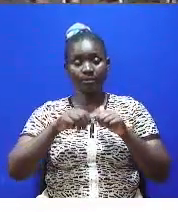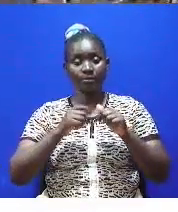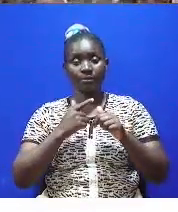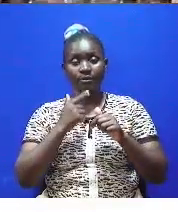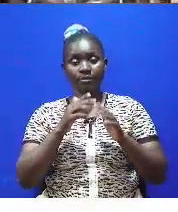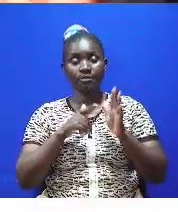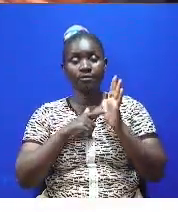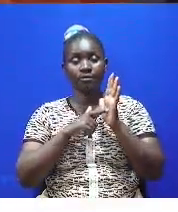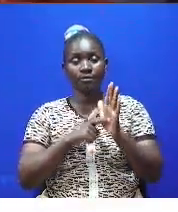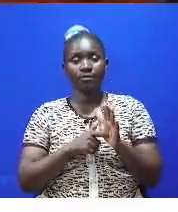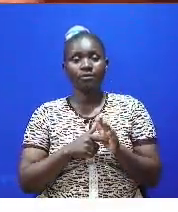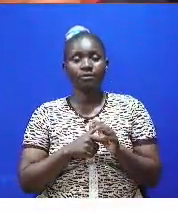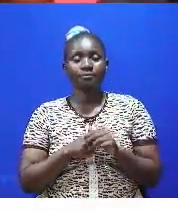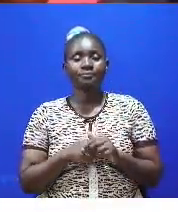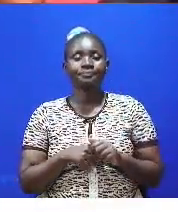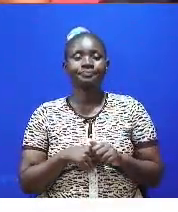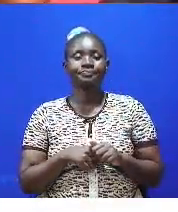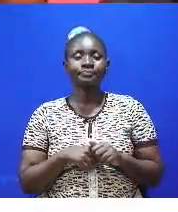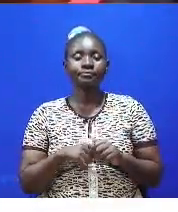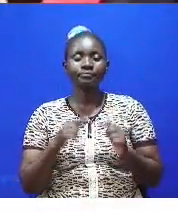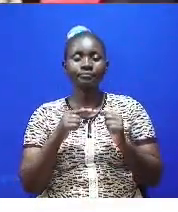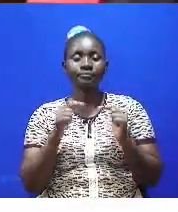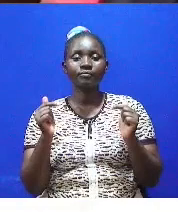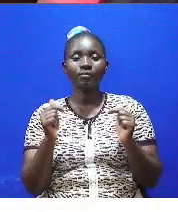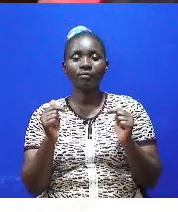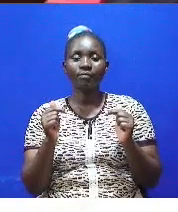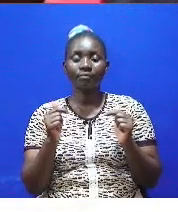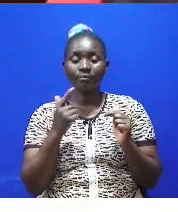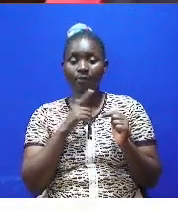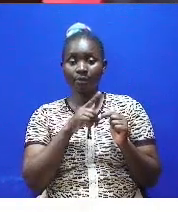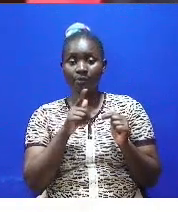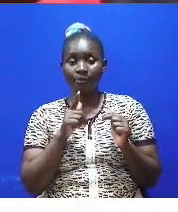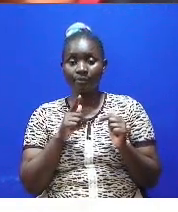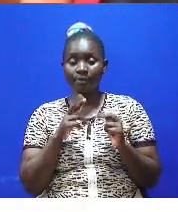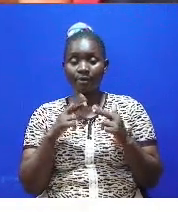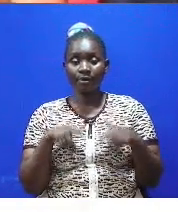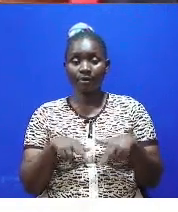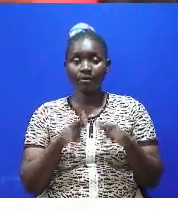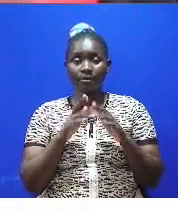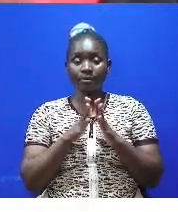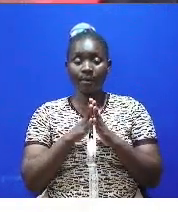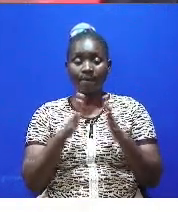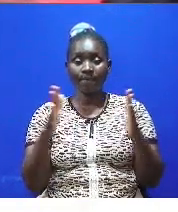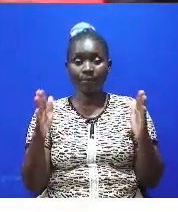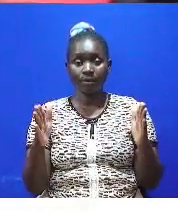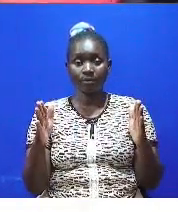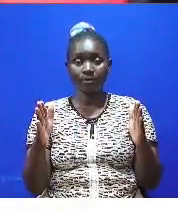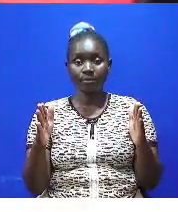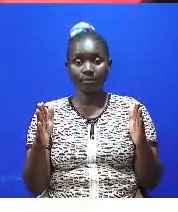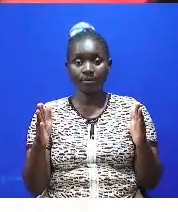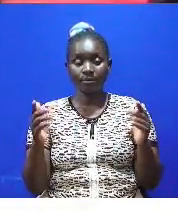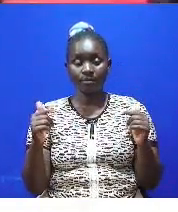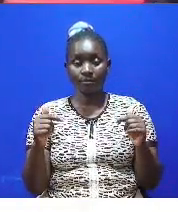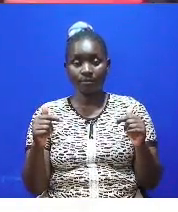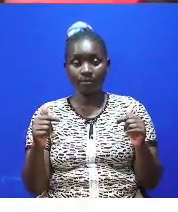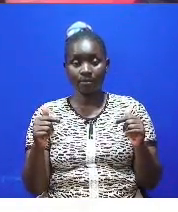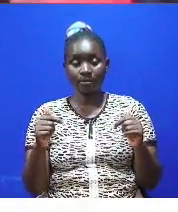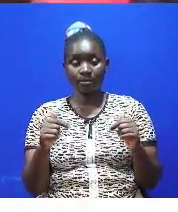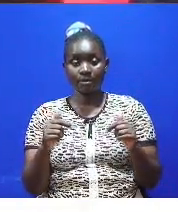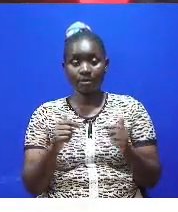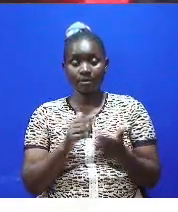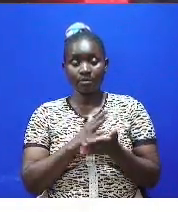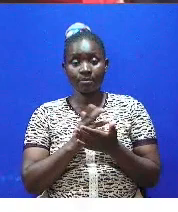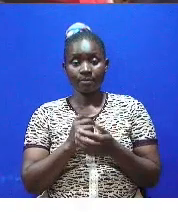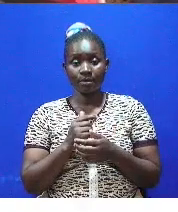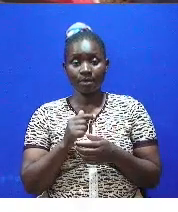kiri uwanchereria. Kona ata kukwari pare. Usa kwenye ligiri kuchiari. Ige gari yete sana. Kwetani katiga. Pono